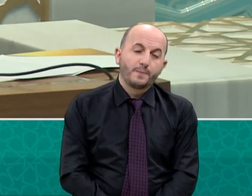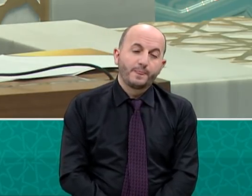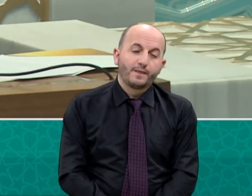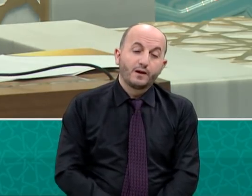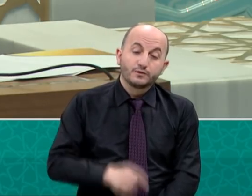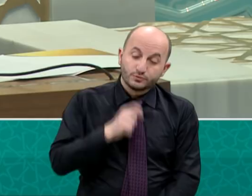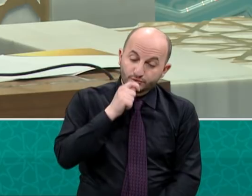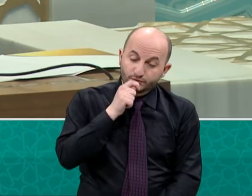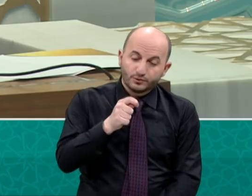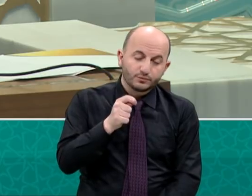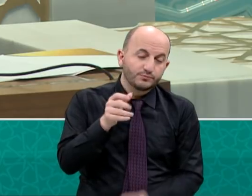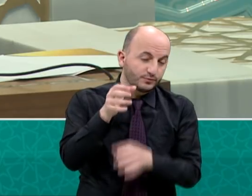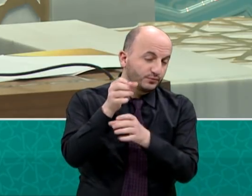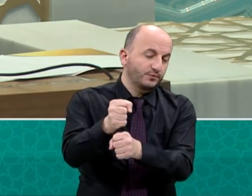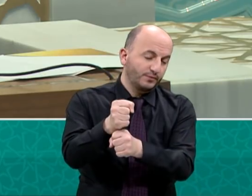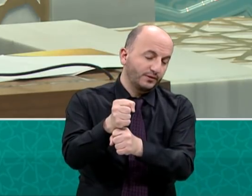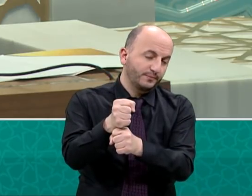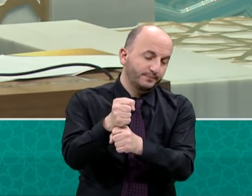Misakımıza sahip olmak,